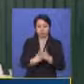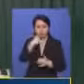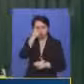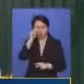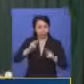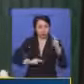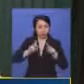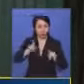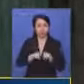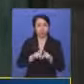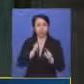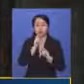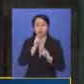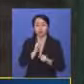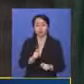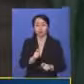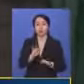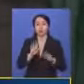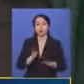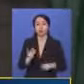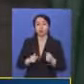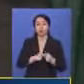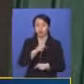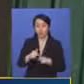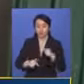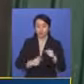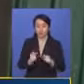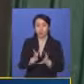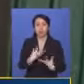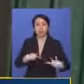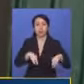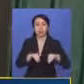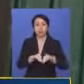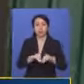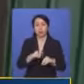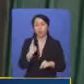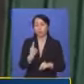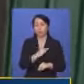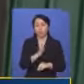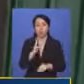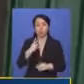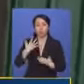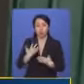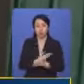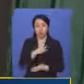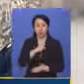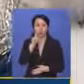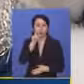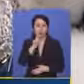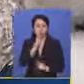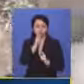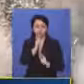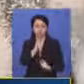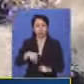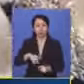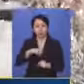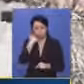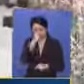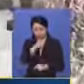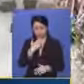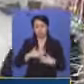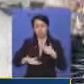настроение. Такую задачу поставил перед собой местный предприниматель. Семья Сафоновых далеко не единственная, кто получил от ТО сладкий подарок. Всего в этом году